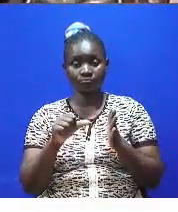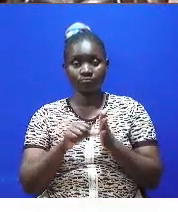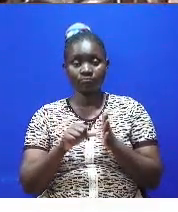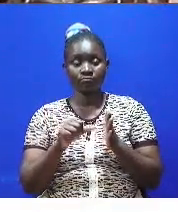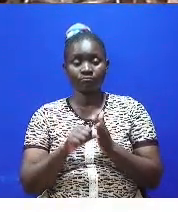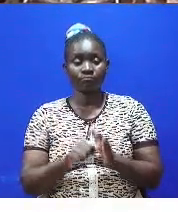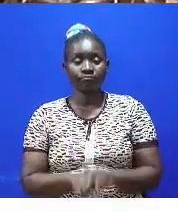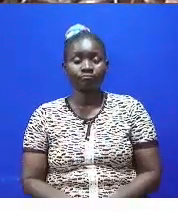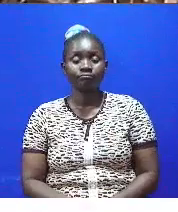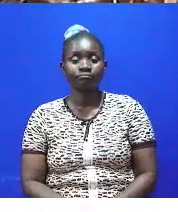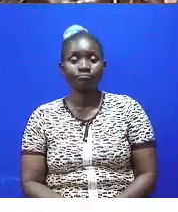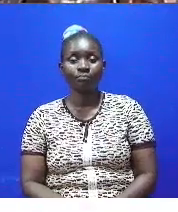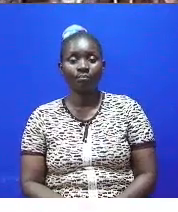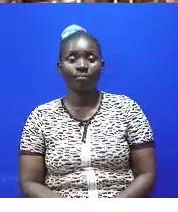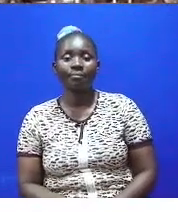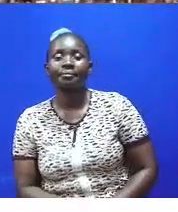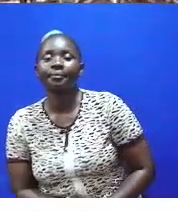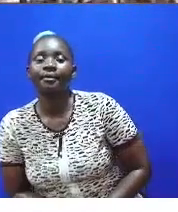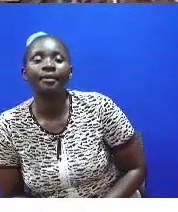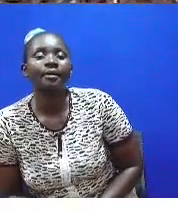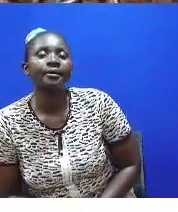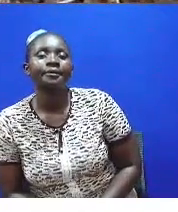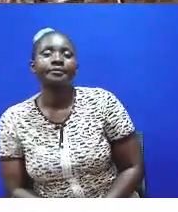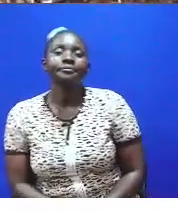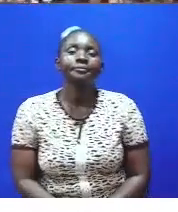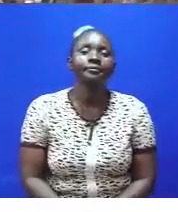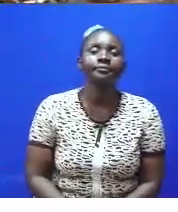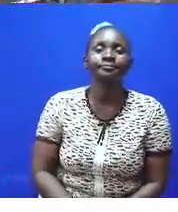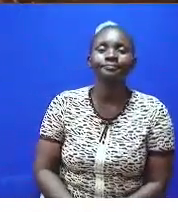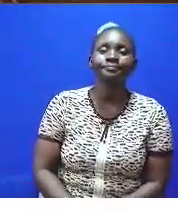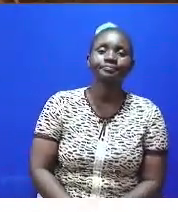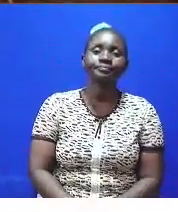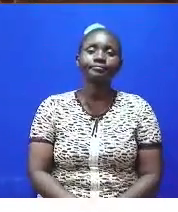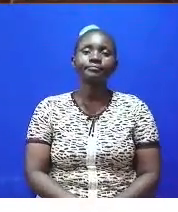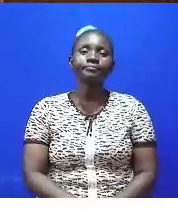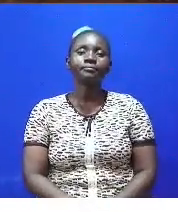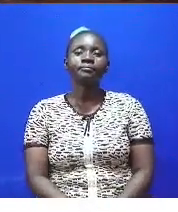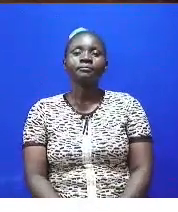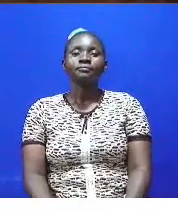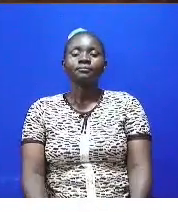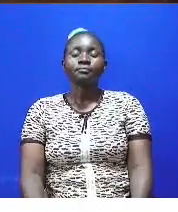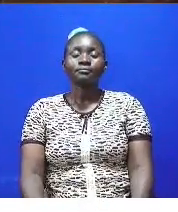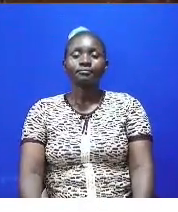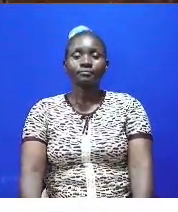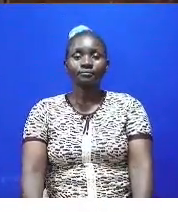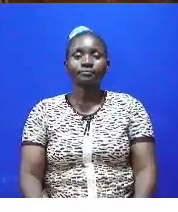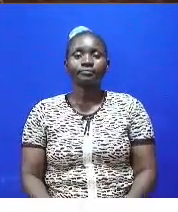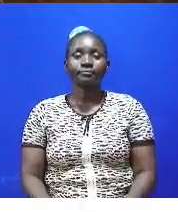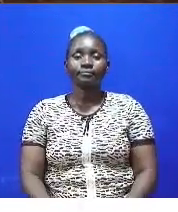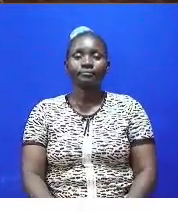ripoteri getaseni Kiandizi TV, Elitariana Njuli, Kerubo.